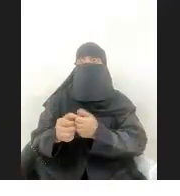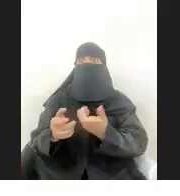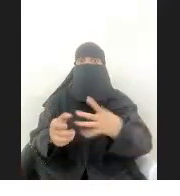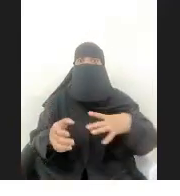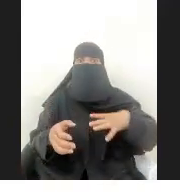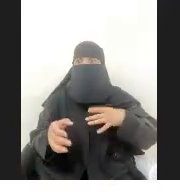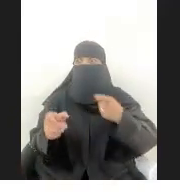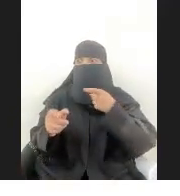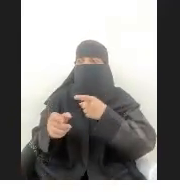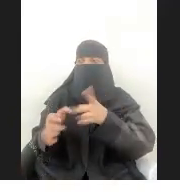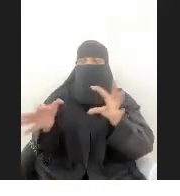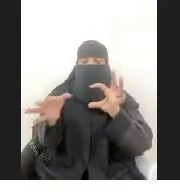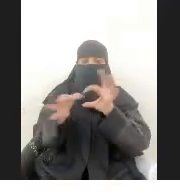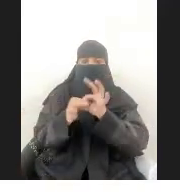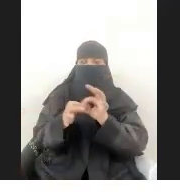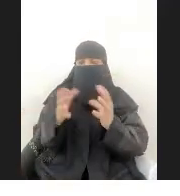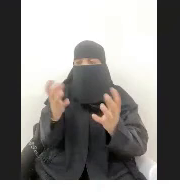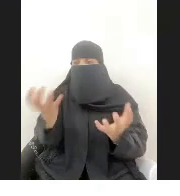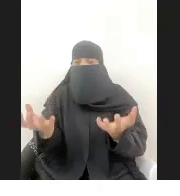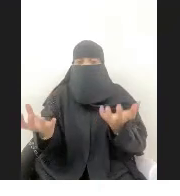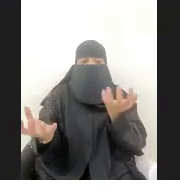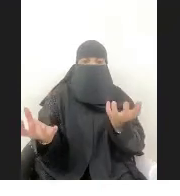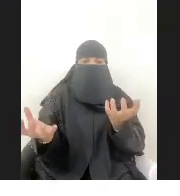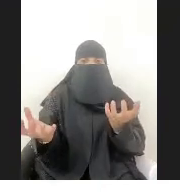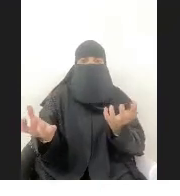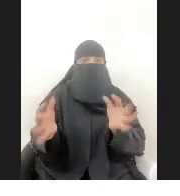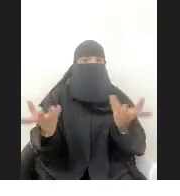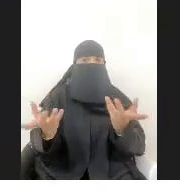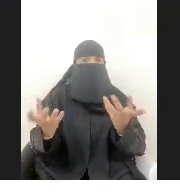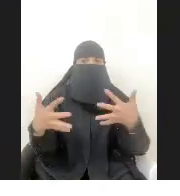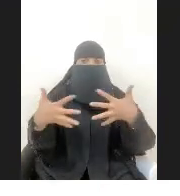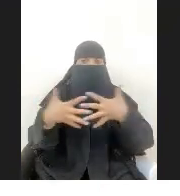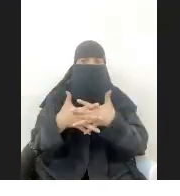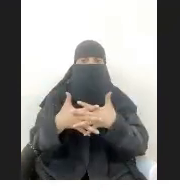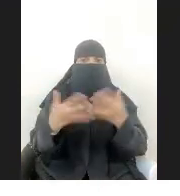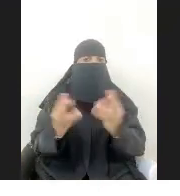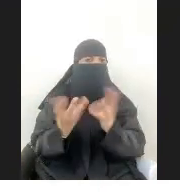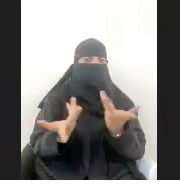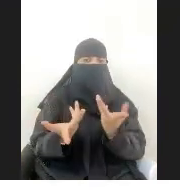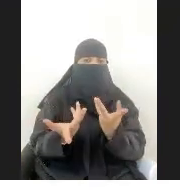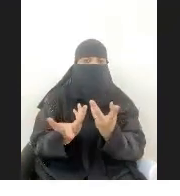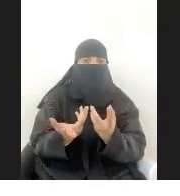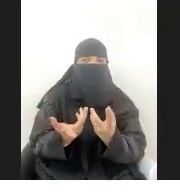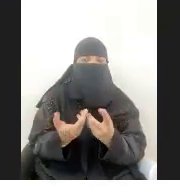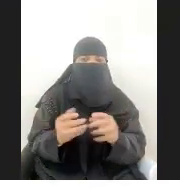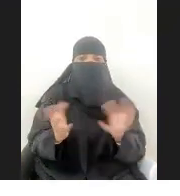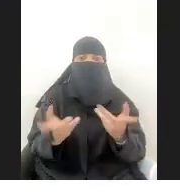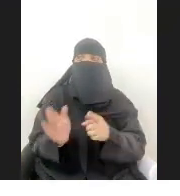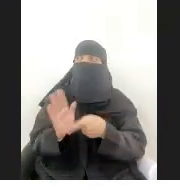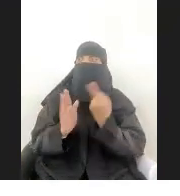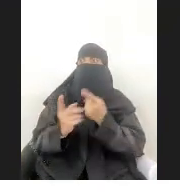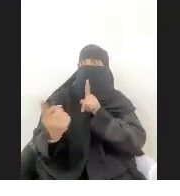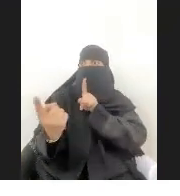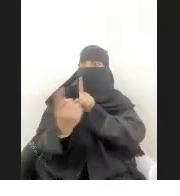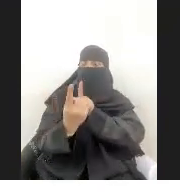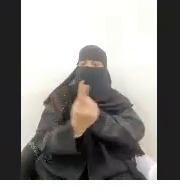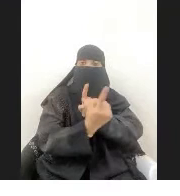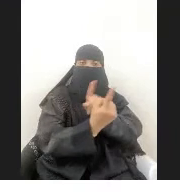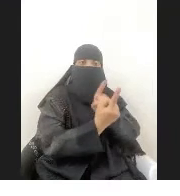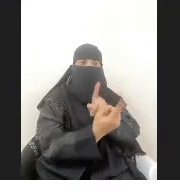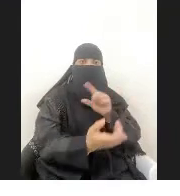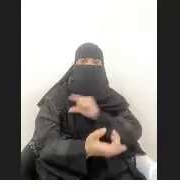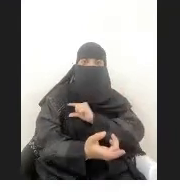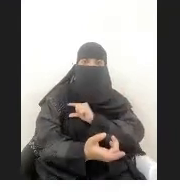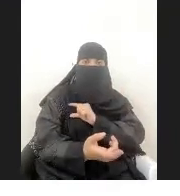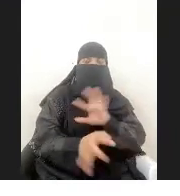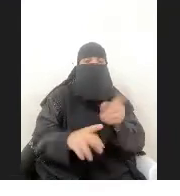في علاقة ما بينهم كيف هنديرها؟ كم مرة ستلتقي بالطلاب وجها لوجه؟ كم ساعة في